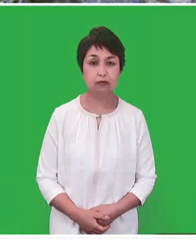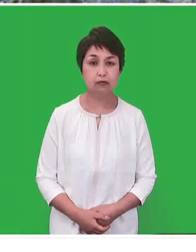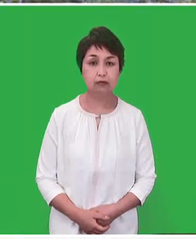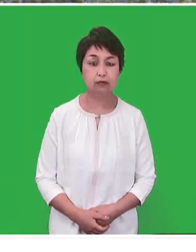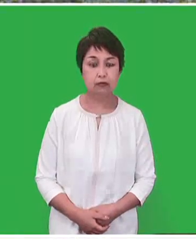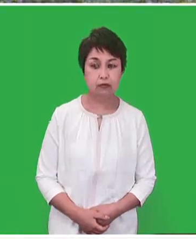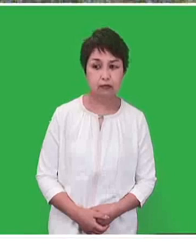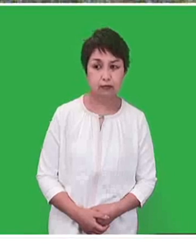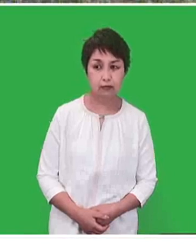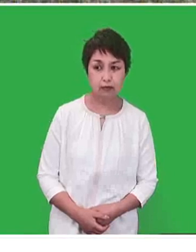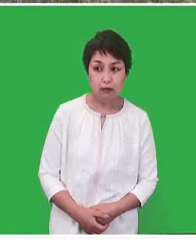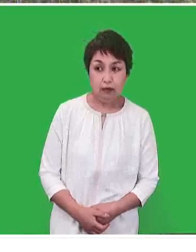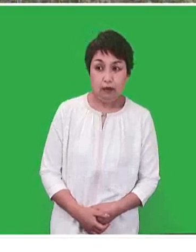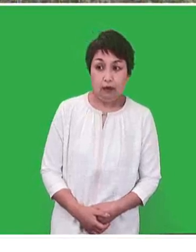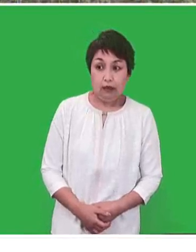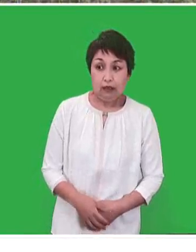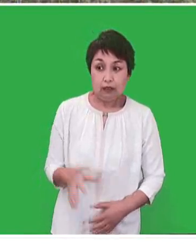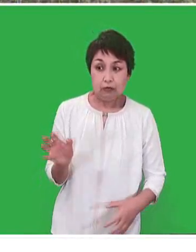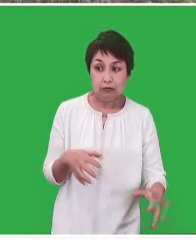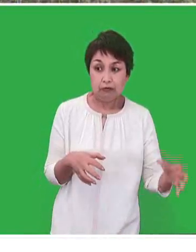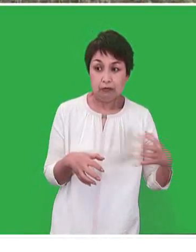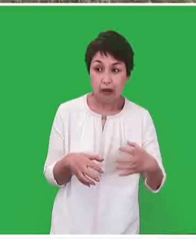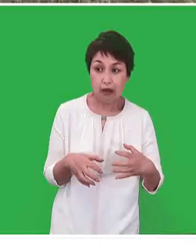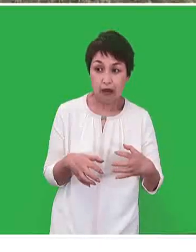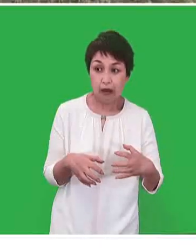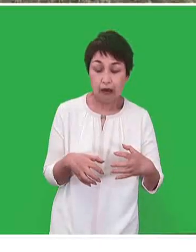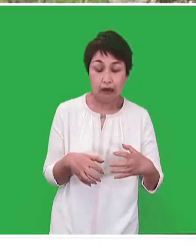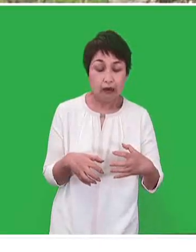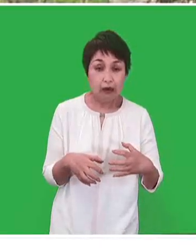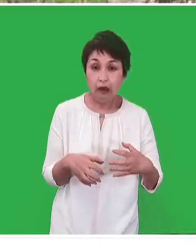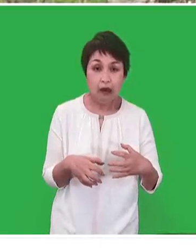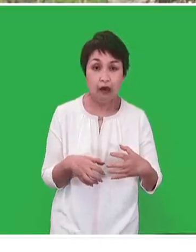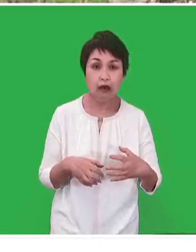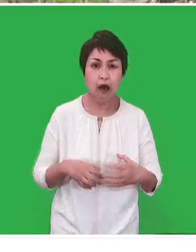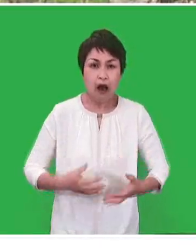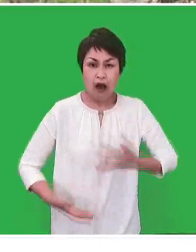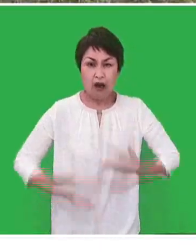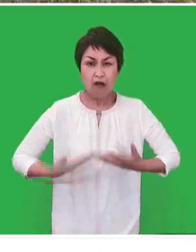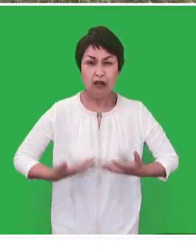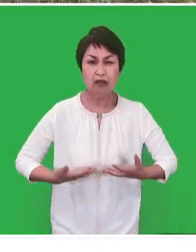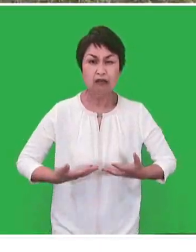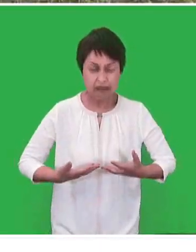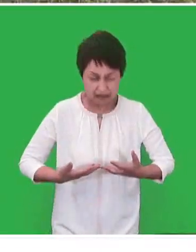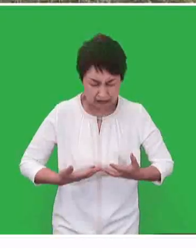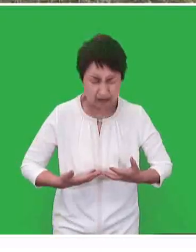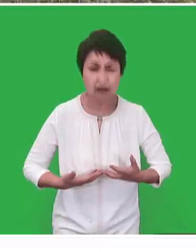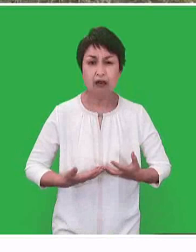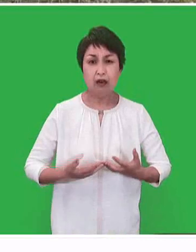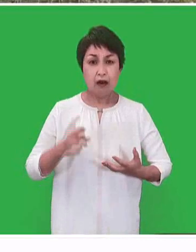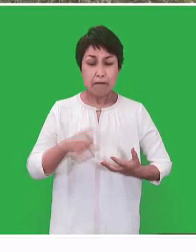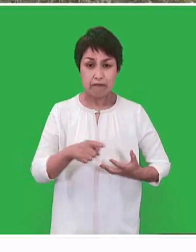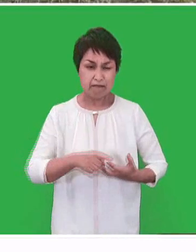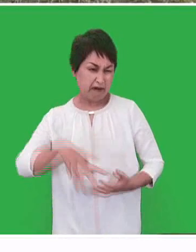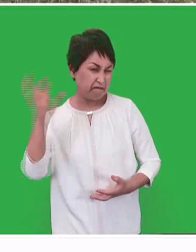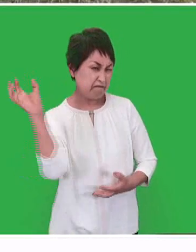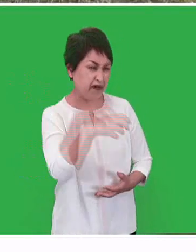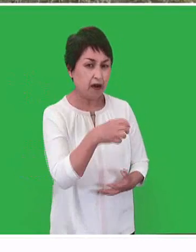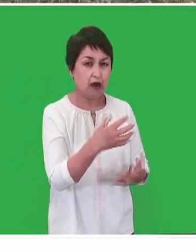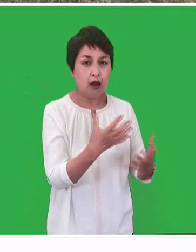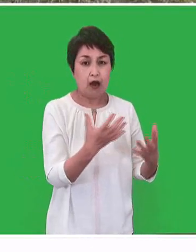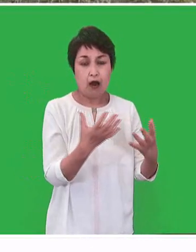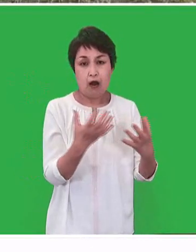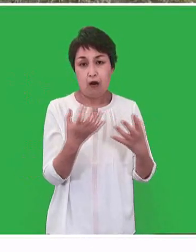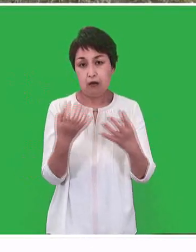熊がいることに気づいた場合、慌てた人の急な動作に驚いて攻撃してくることがあります